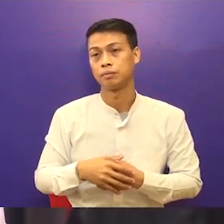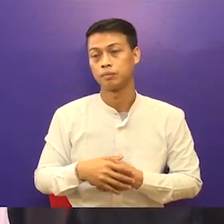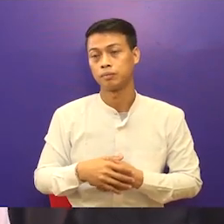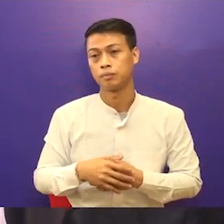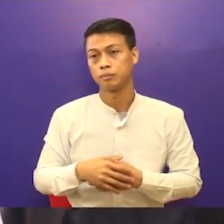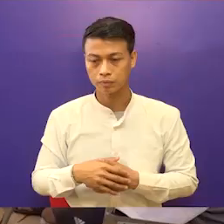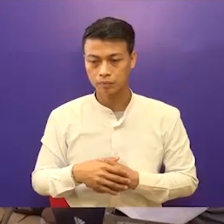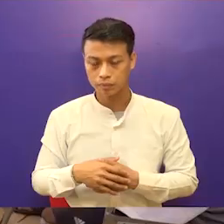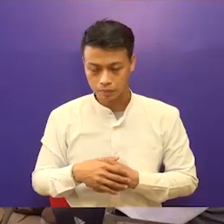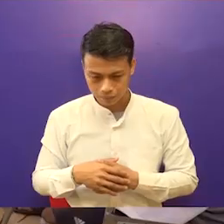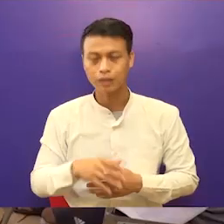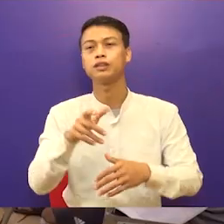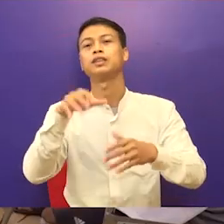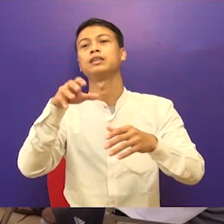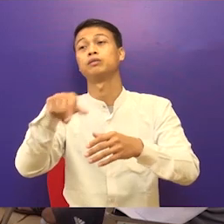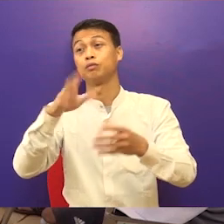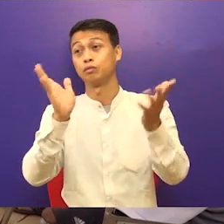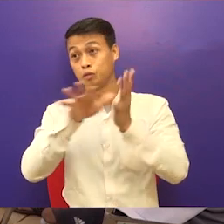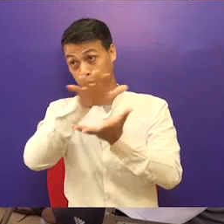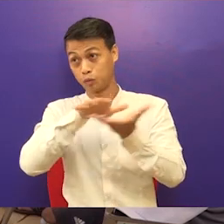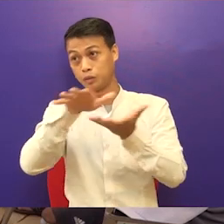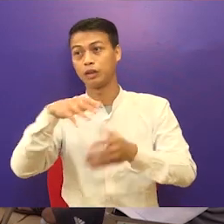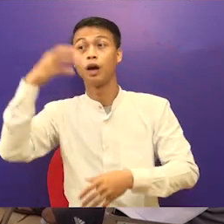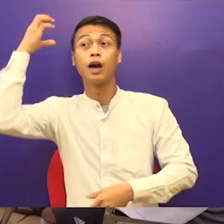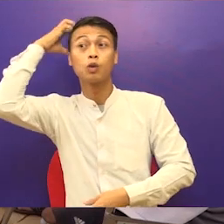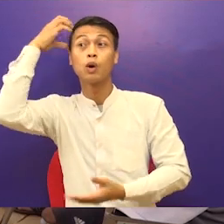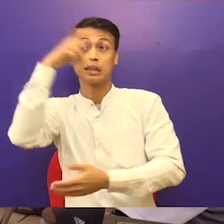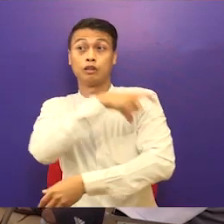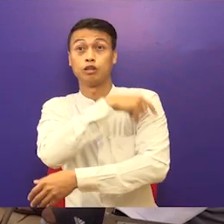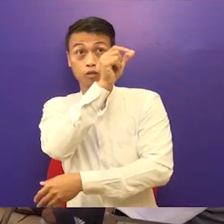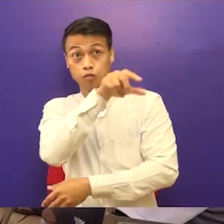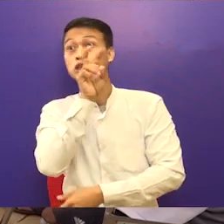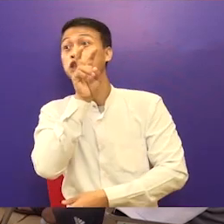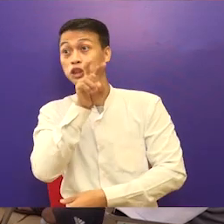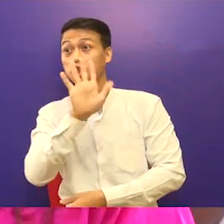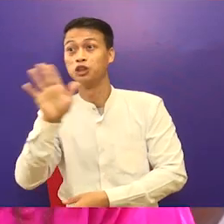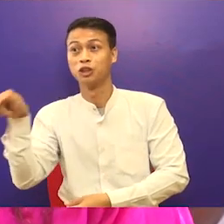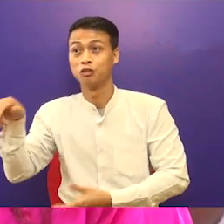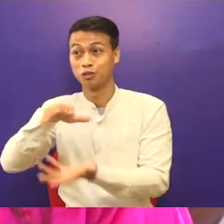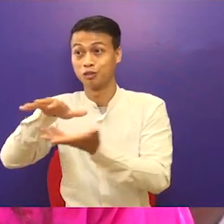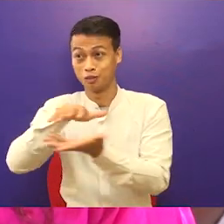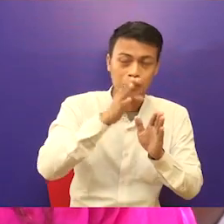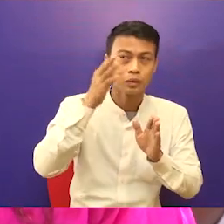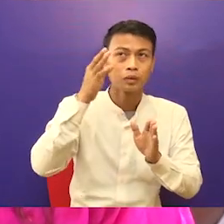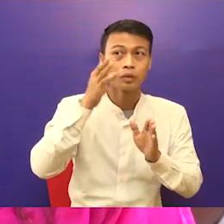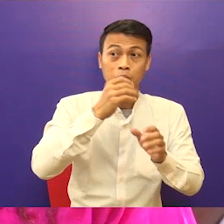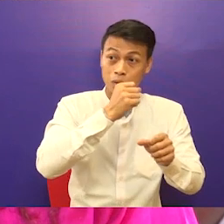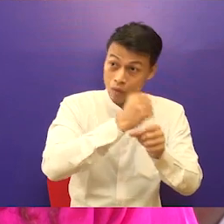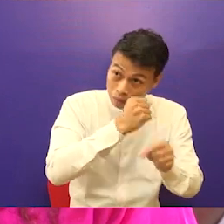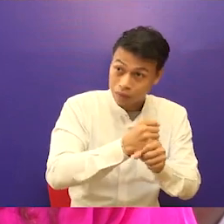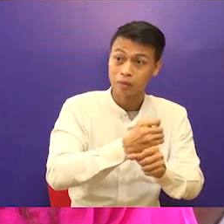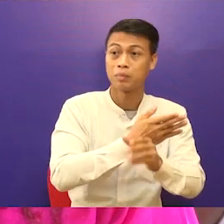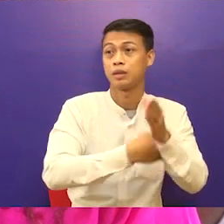လို့မြင်ပြီးတော့ဘယ်အဖွဲ့အစည်းပဲဖြစ်ဖြစ်ဘယ်ဌာနပဲဖြစ်ဖြစ်မတန်ဆွမ်းကိုခြံခဲ့လို့မရဘူးပေါ့ပြောချင်တာမတန်ဆွမ်းနေအ